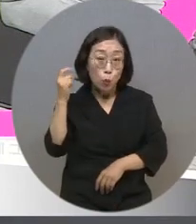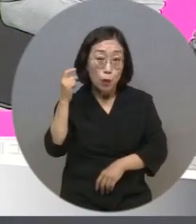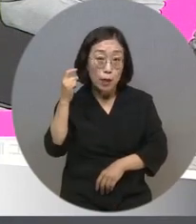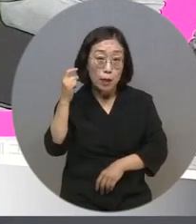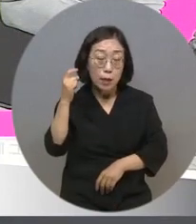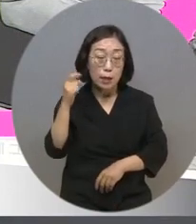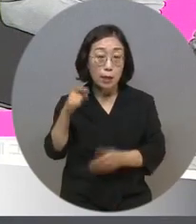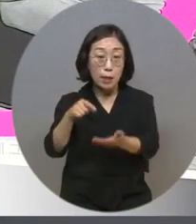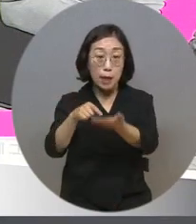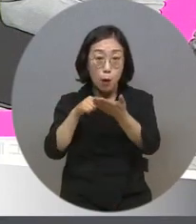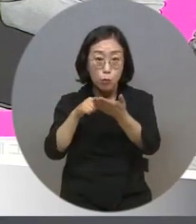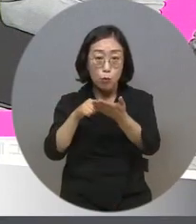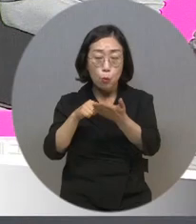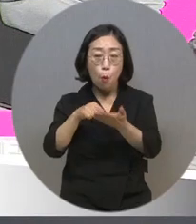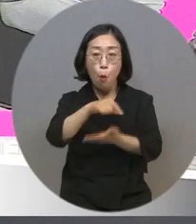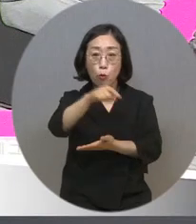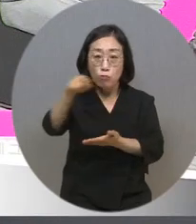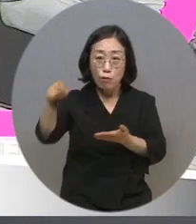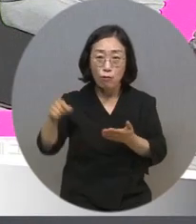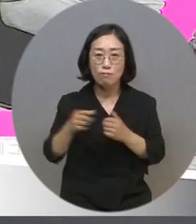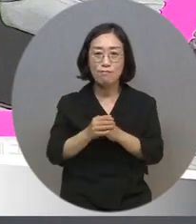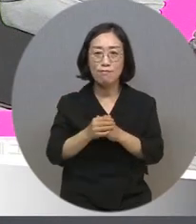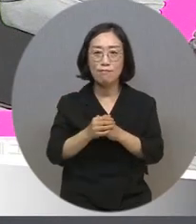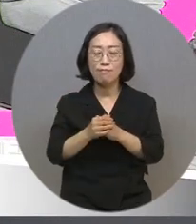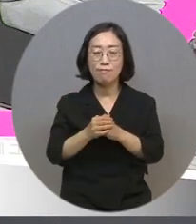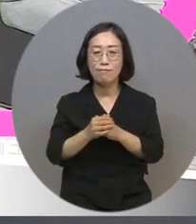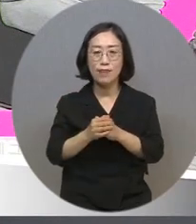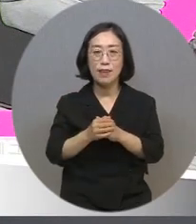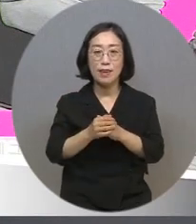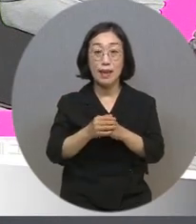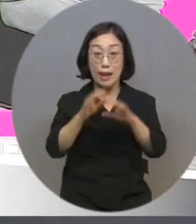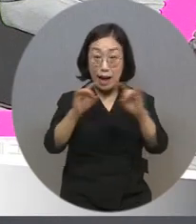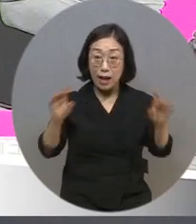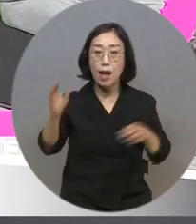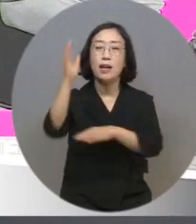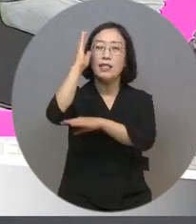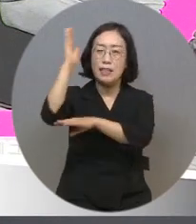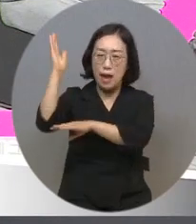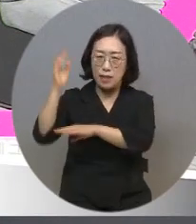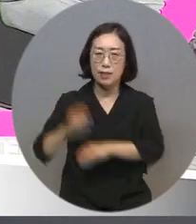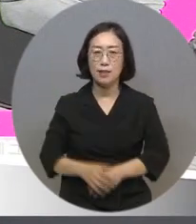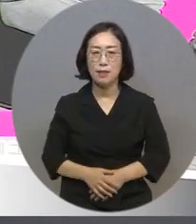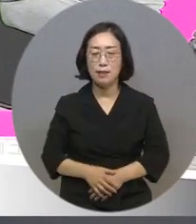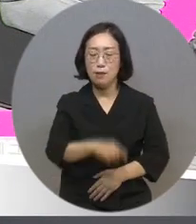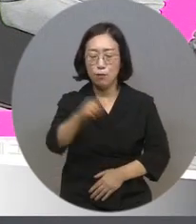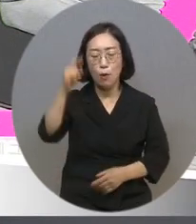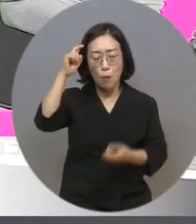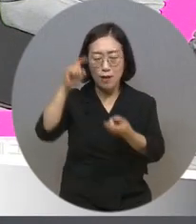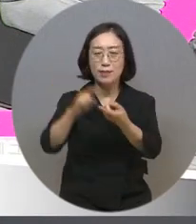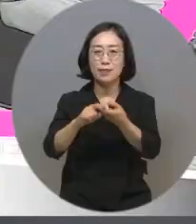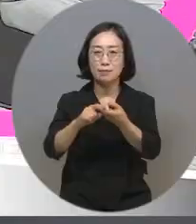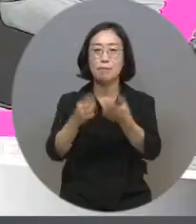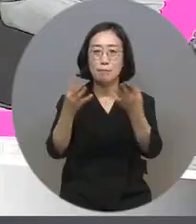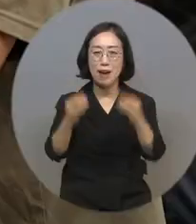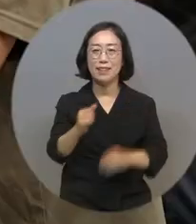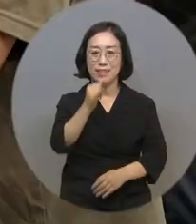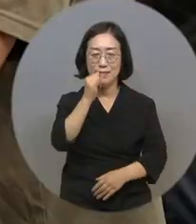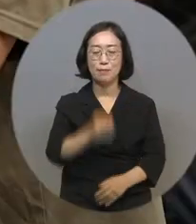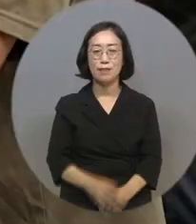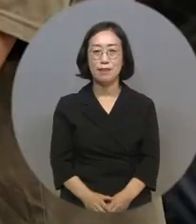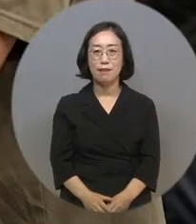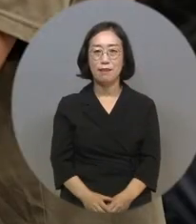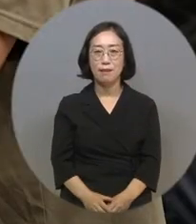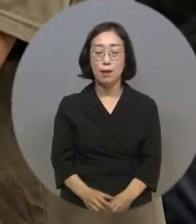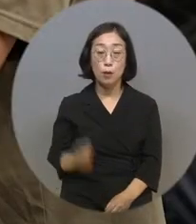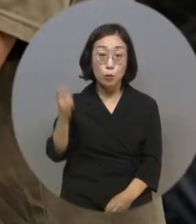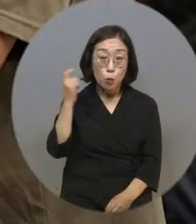대상의 어떤 그 대상이 갖고 있는 이야기들 그런 것들에도 굉장히 관심이 많습니다.